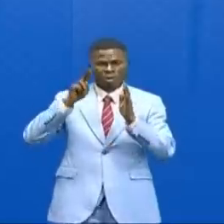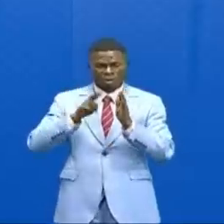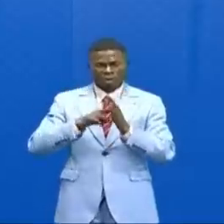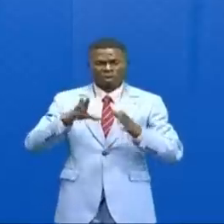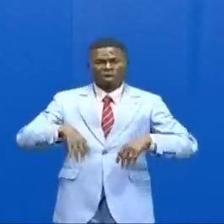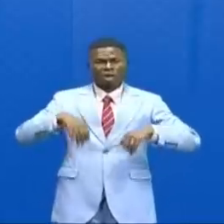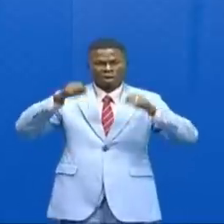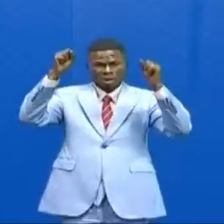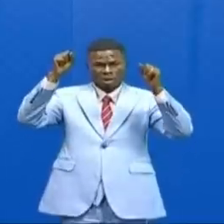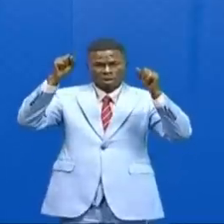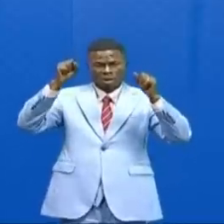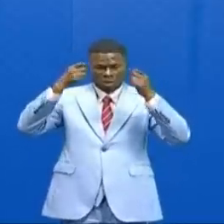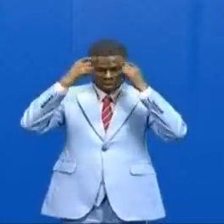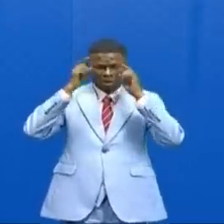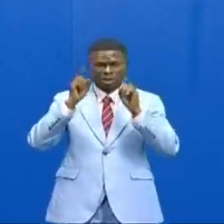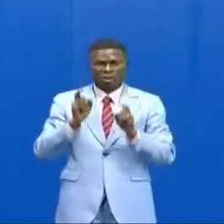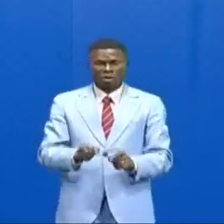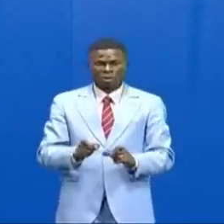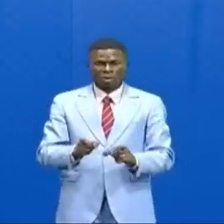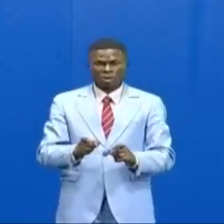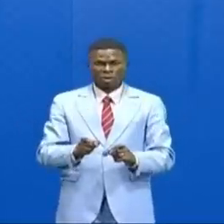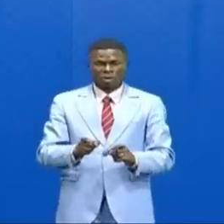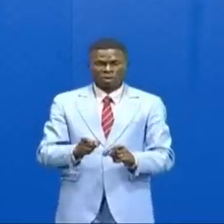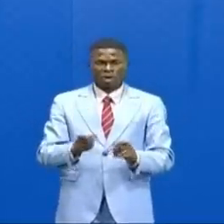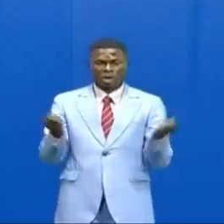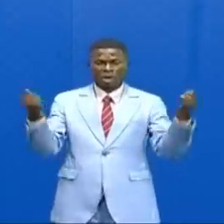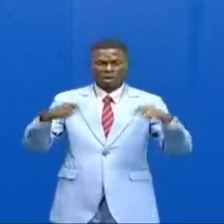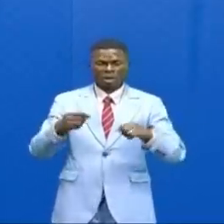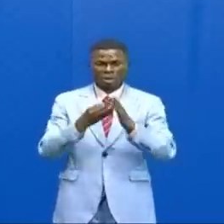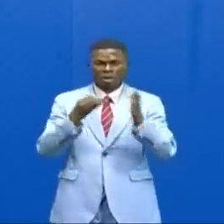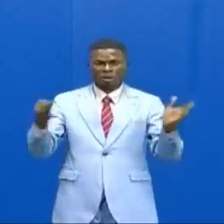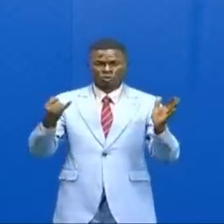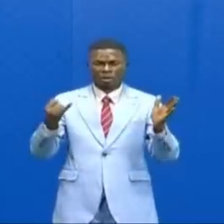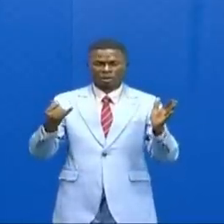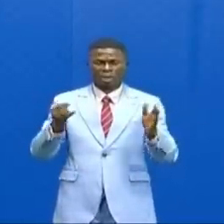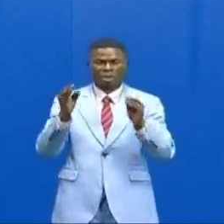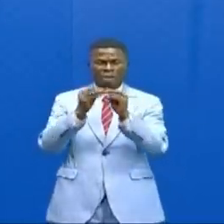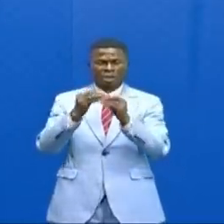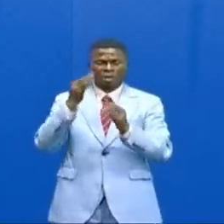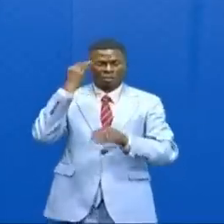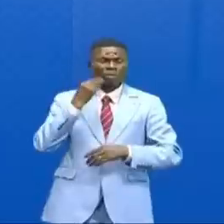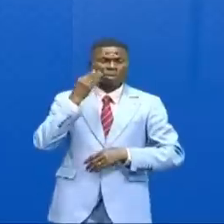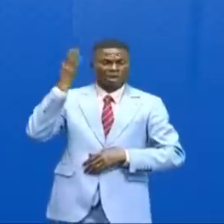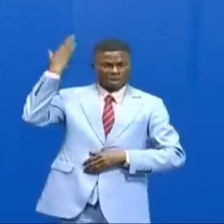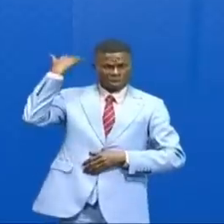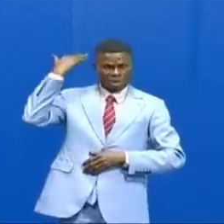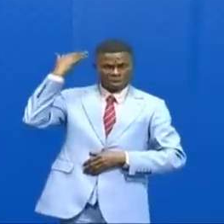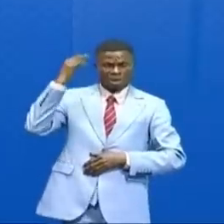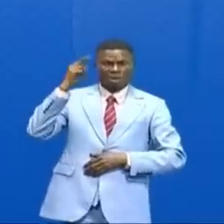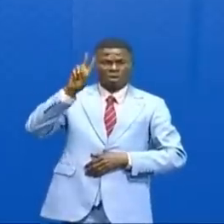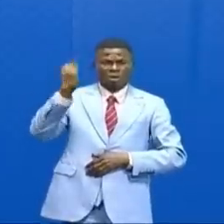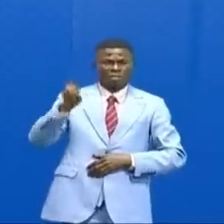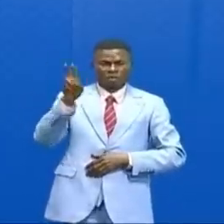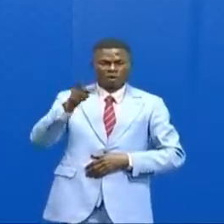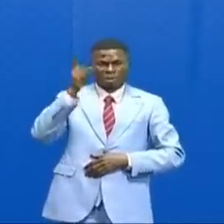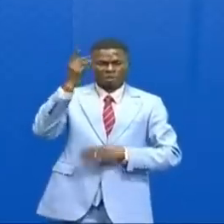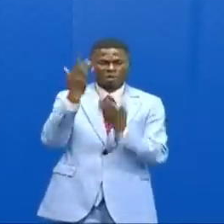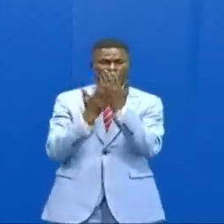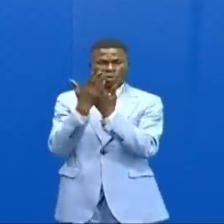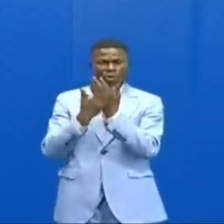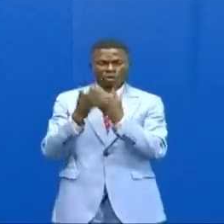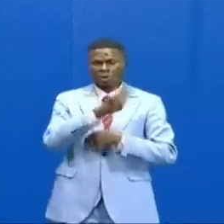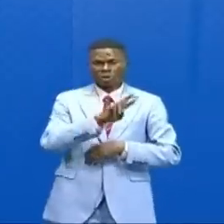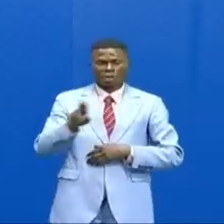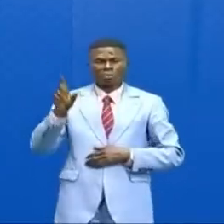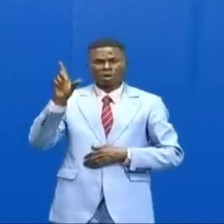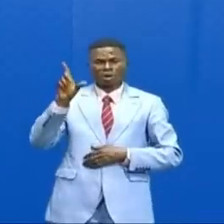adopté le relevé des décisions prises lors de la 60e réunion du Conseil de ministres tenue le vendredi 1er juillet